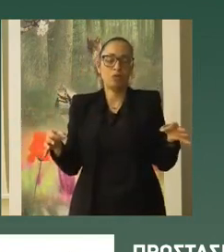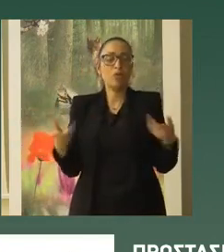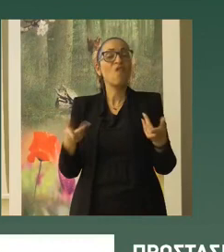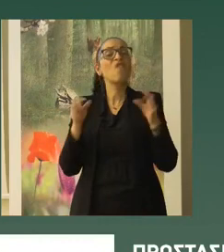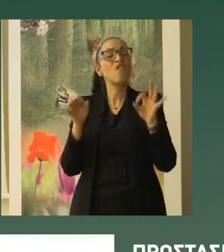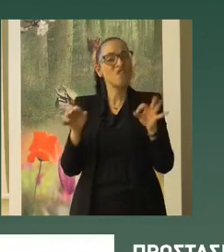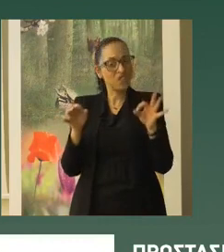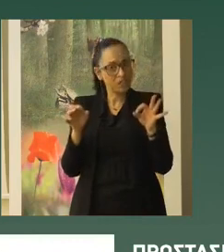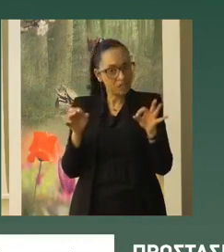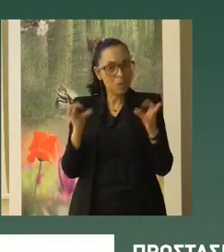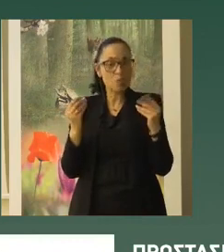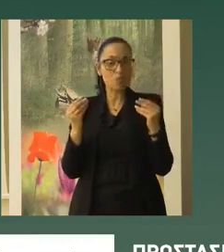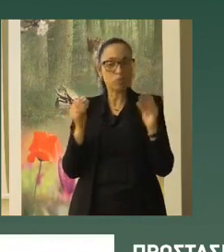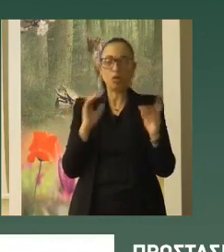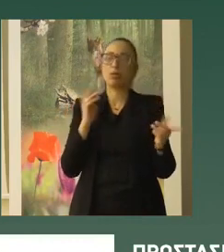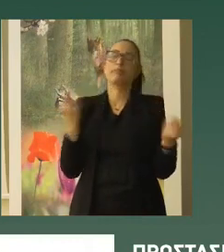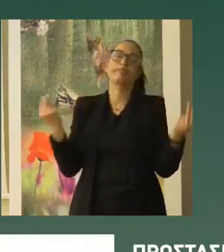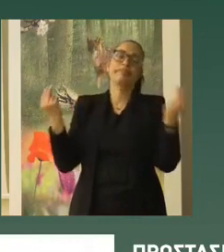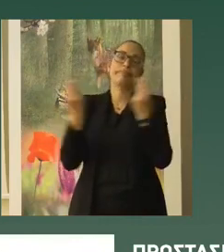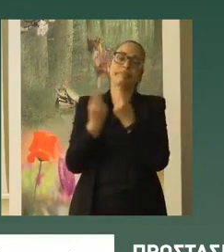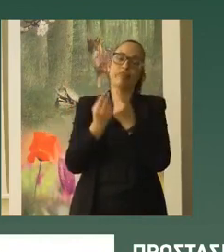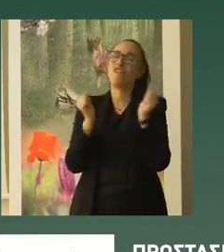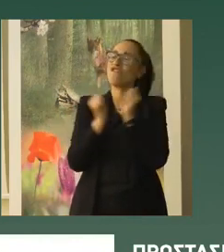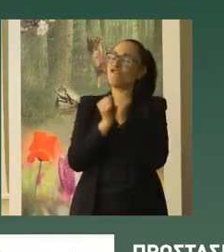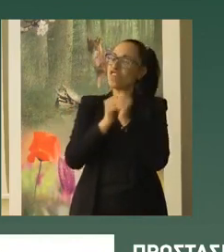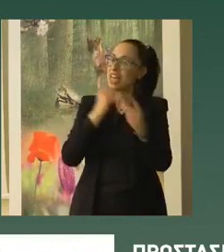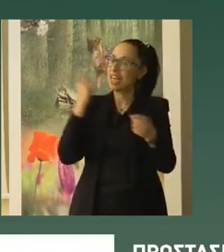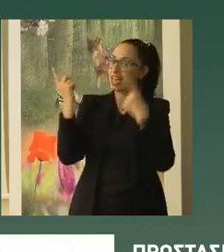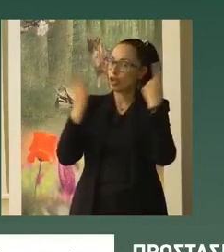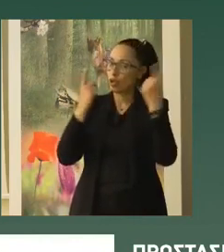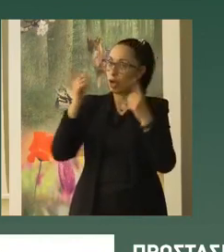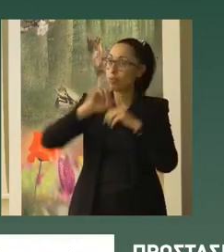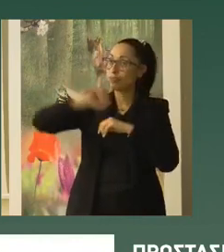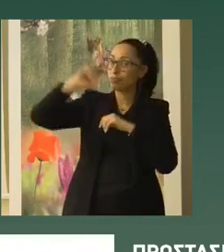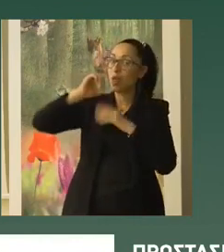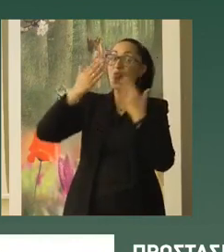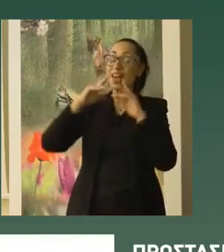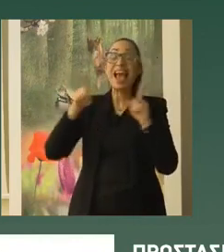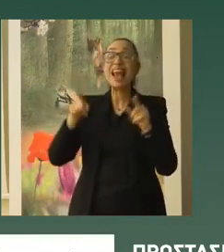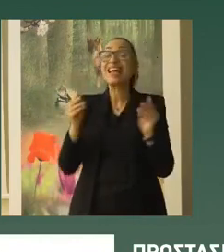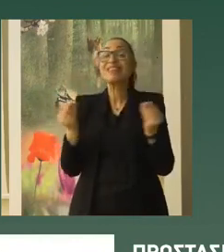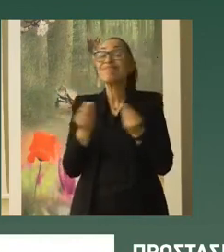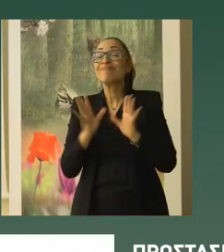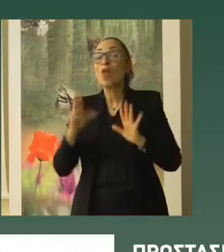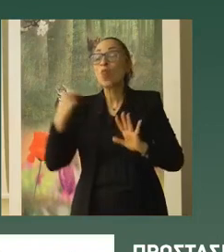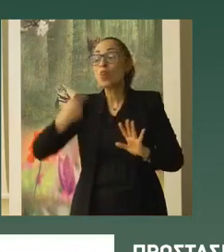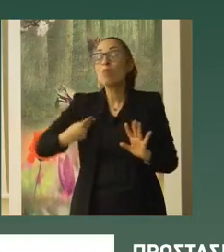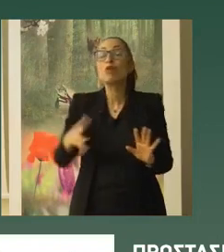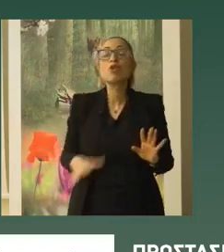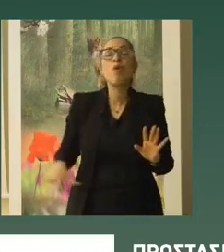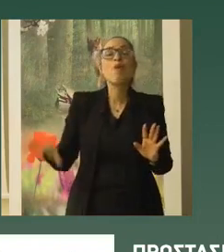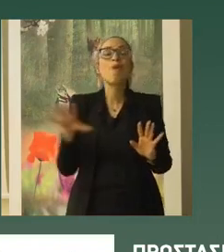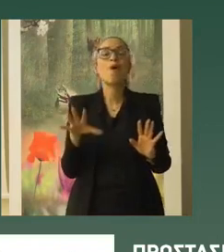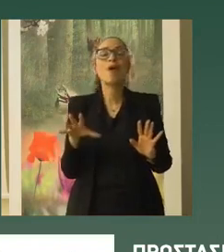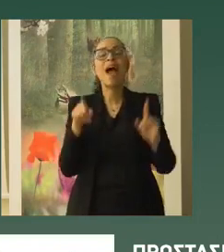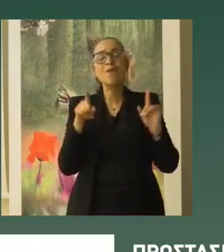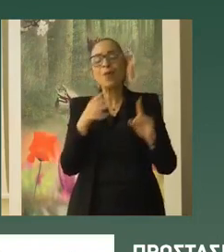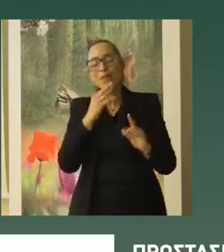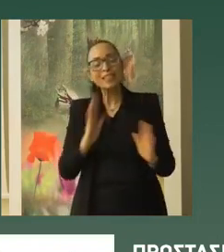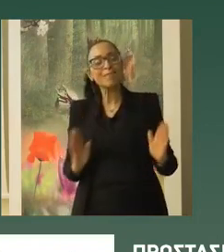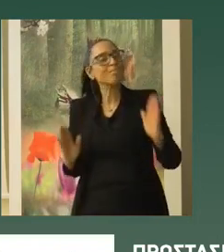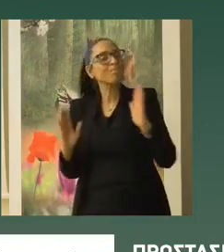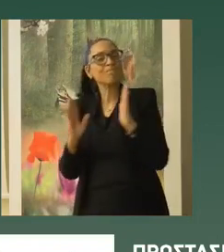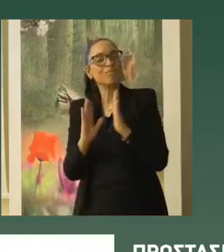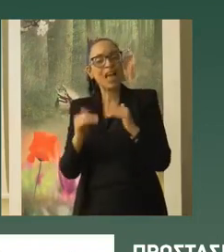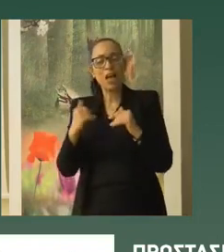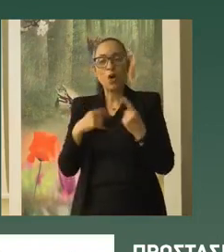φυσικά πολύ φιλική για το κλίμα, δεν θα παράγει διοξείδιο του άνθρακα, αλλά δεν είναι η έννοια του δημόσιου χώρου αυτή. Δηλαδή είναι μια προσέγγιση